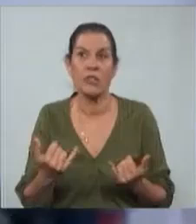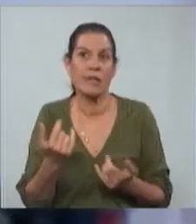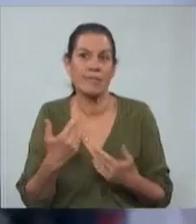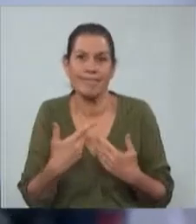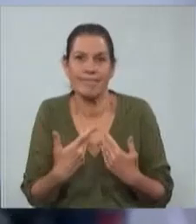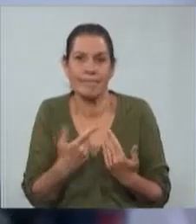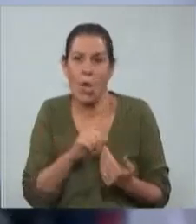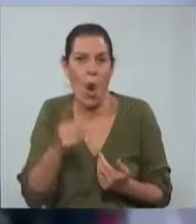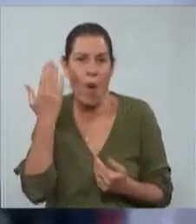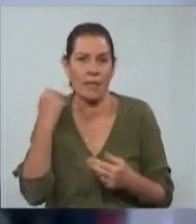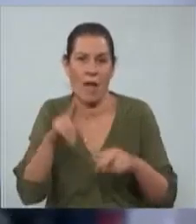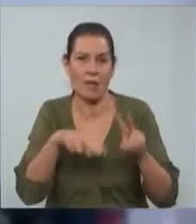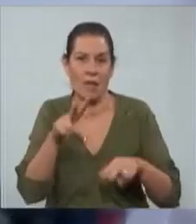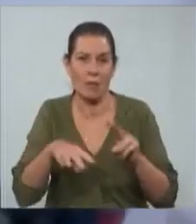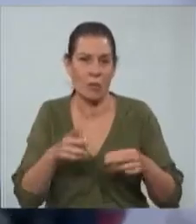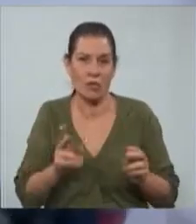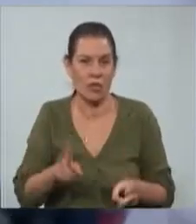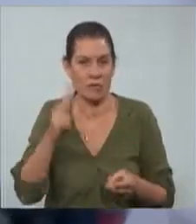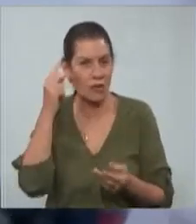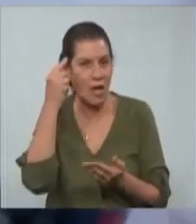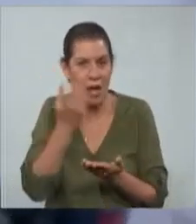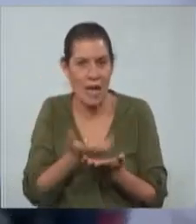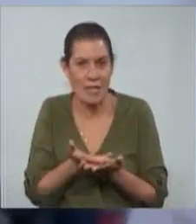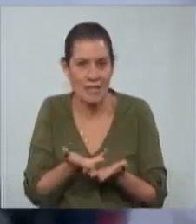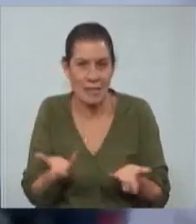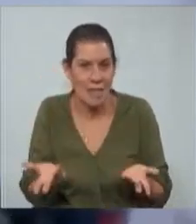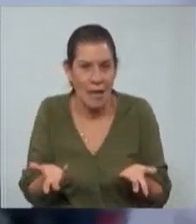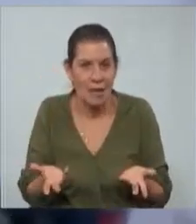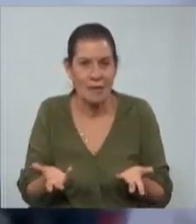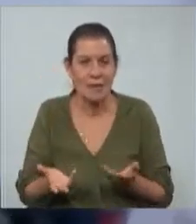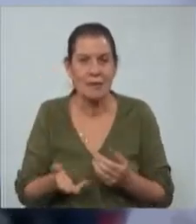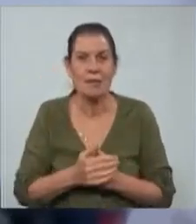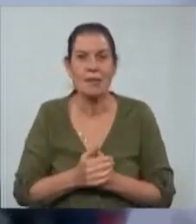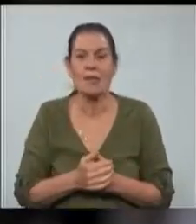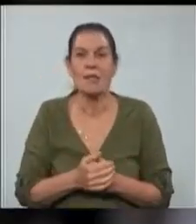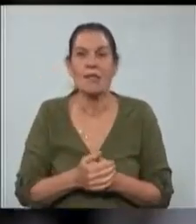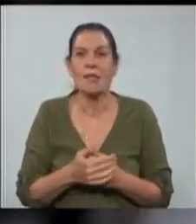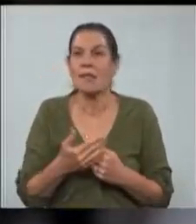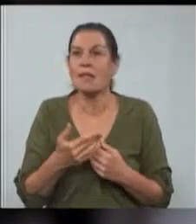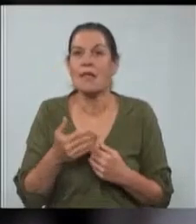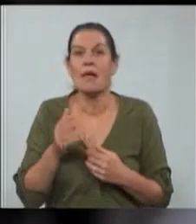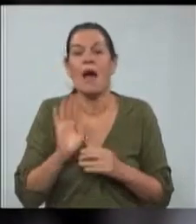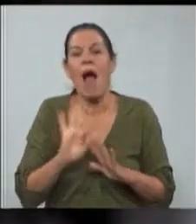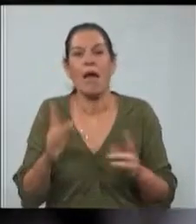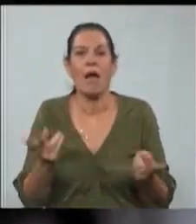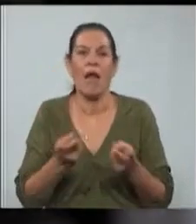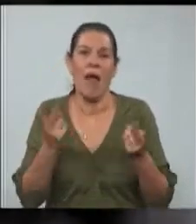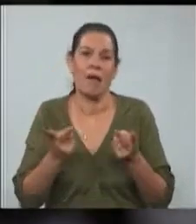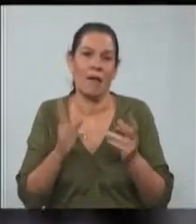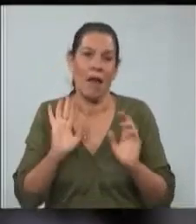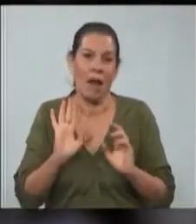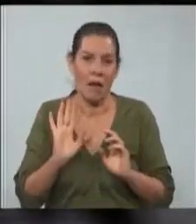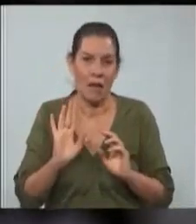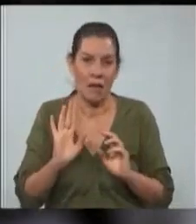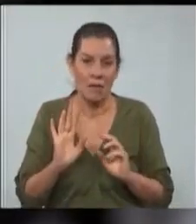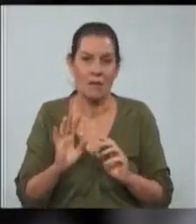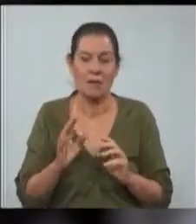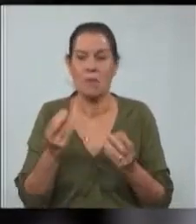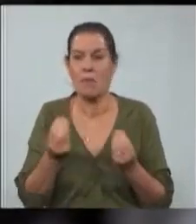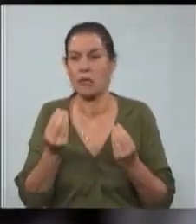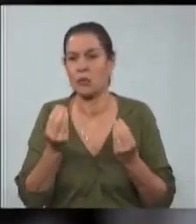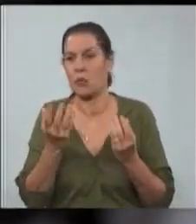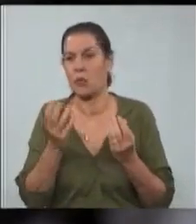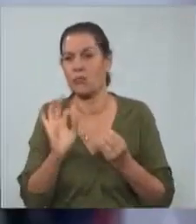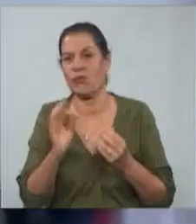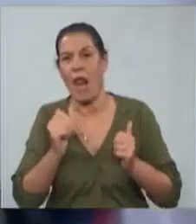צורה שיש לו אפילו פוטנציאל לשנות משהו, אלא רק להקל על סימפטומים. משהו להרגעה,